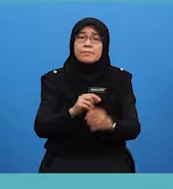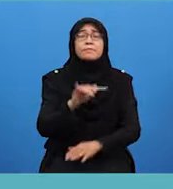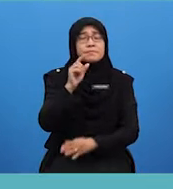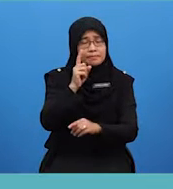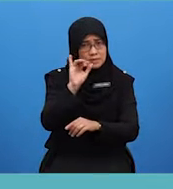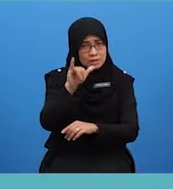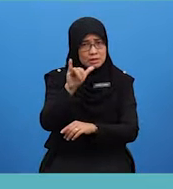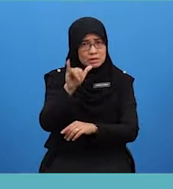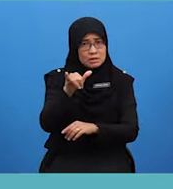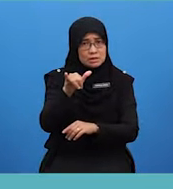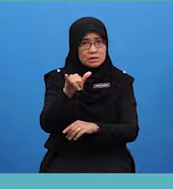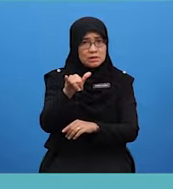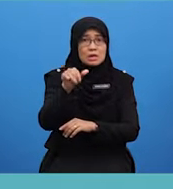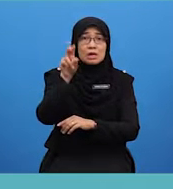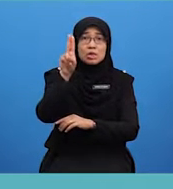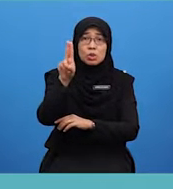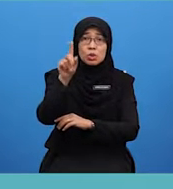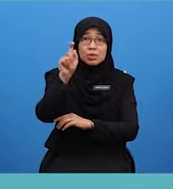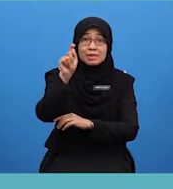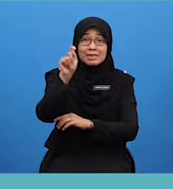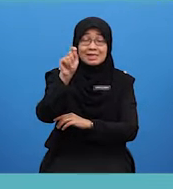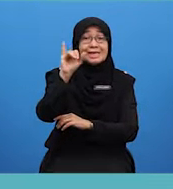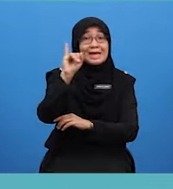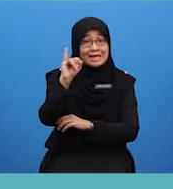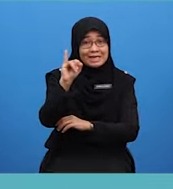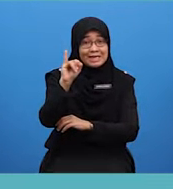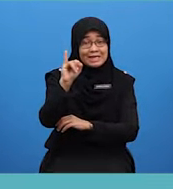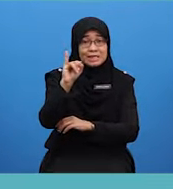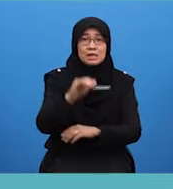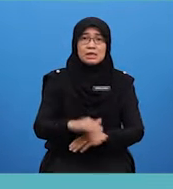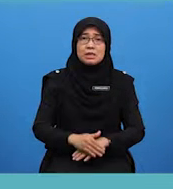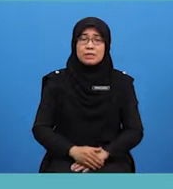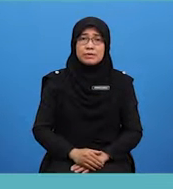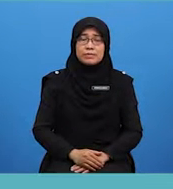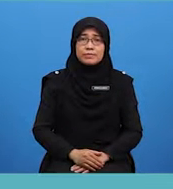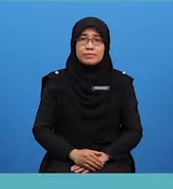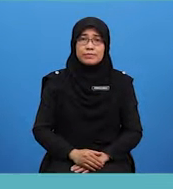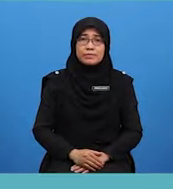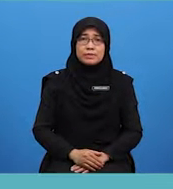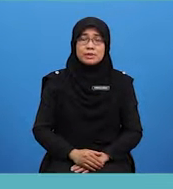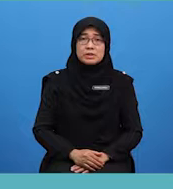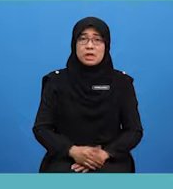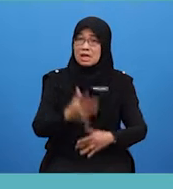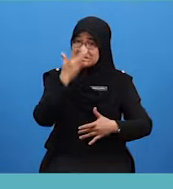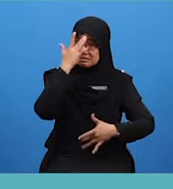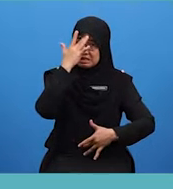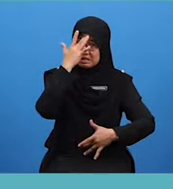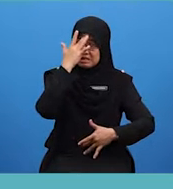Ya, urinary tract infections atau dikenali sebagai